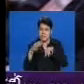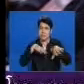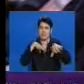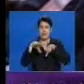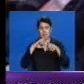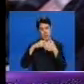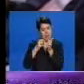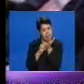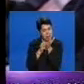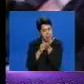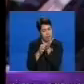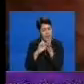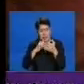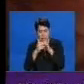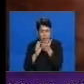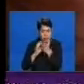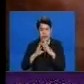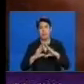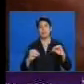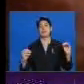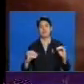แก้ไขปัญหาในภาวะวิกฤต